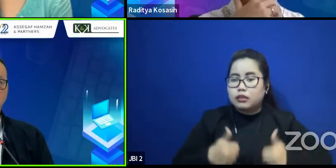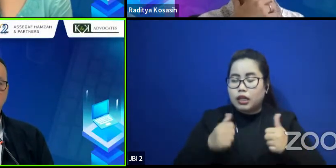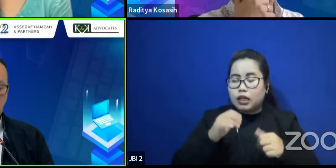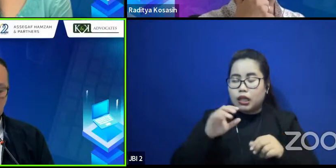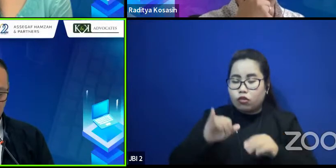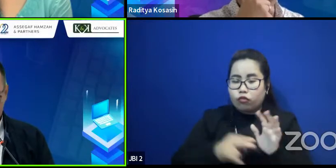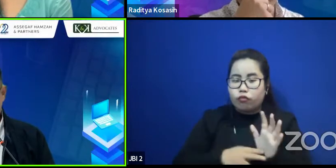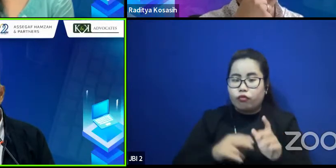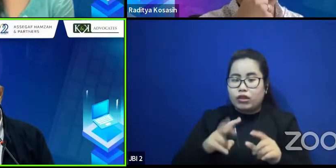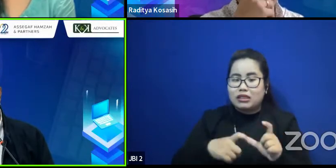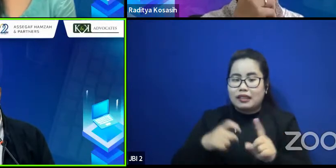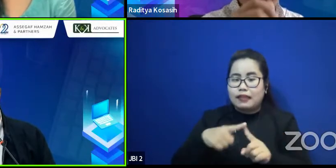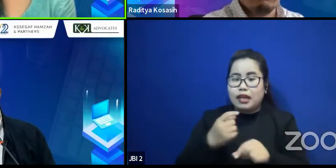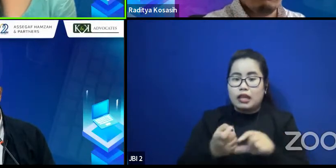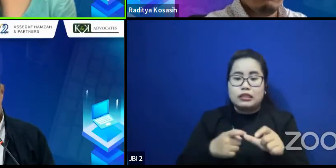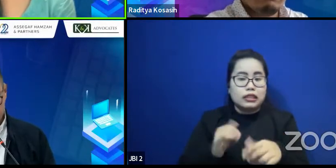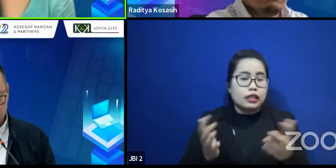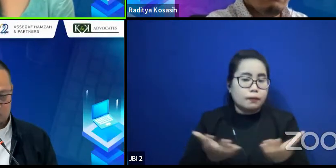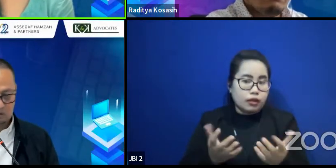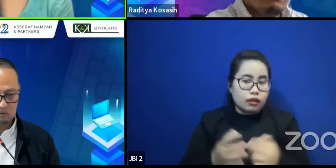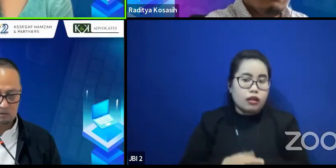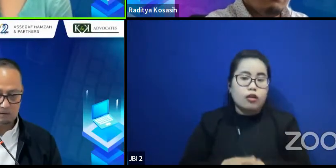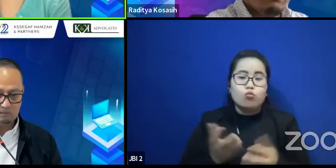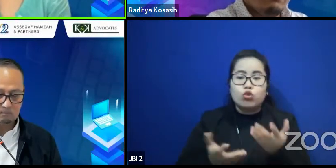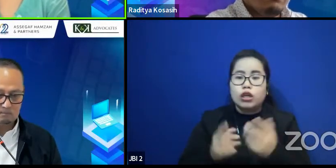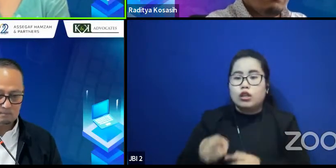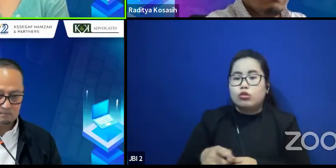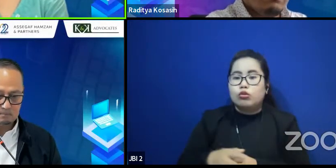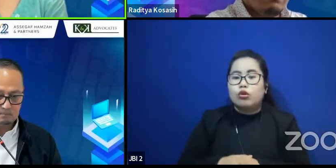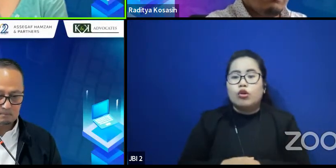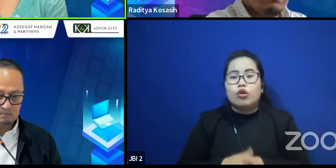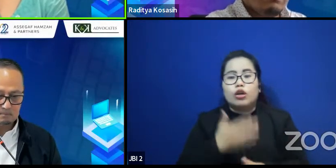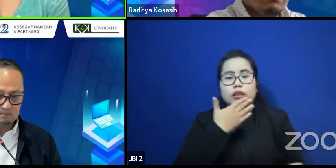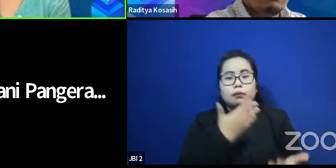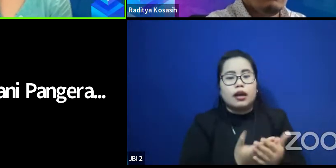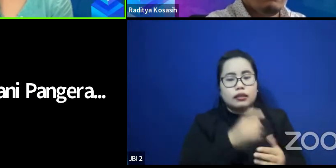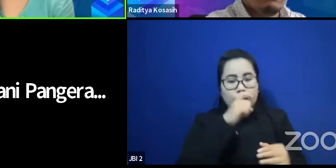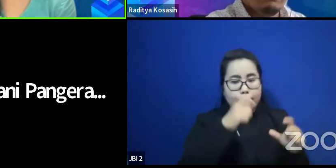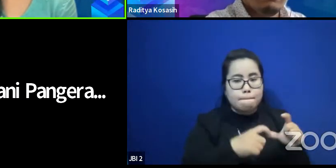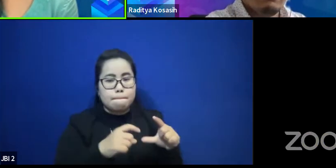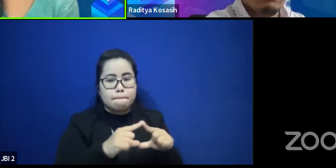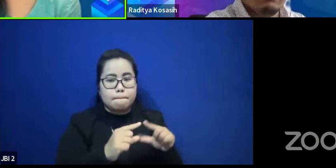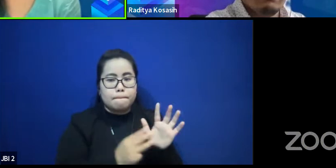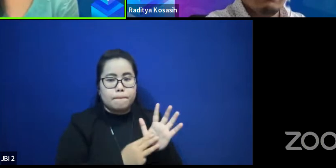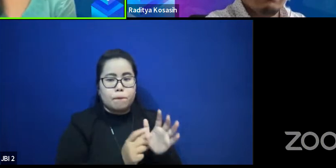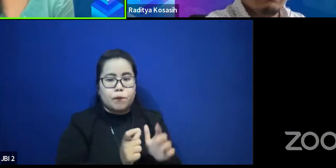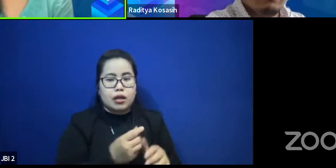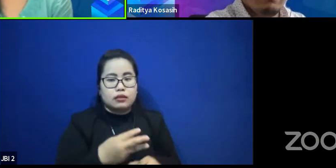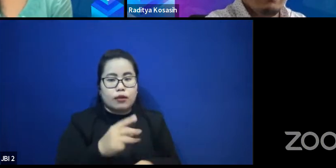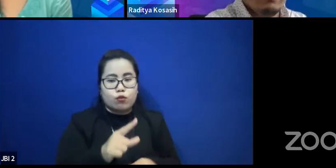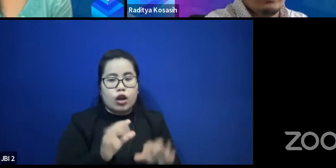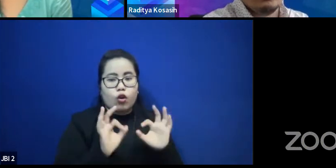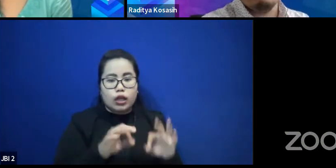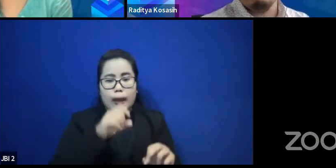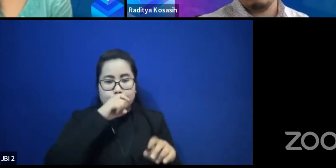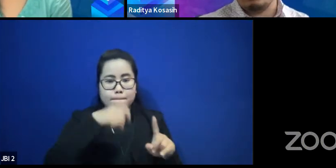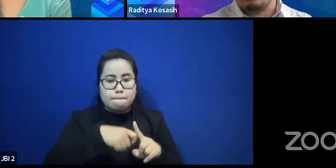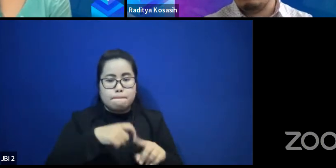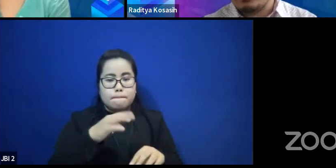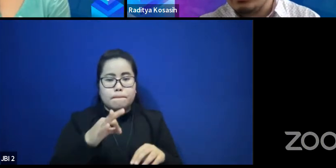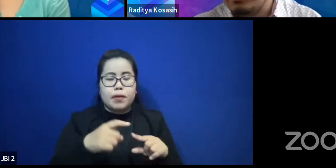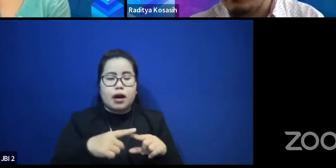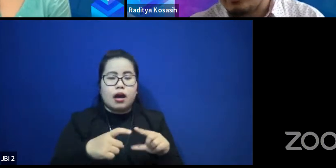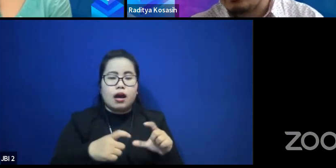kakinya bagaimana itu kira-kira Oke Baik terima kasih Pak velg apa Kosasih ya